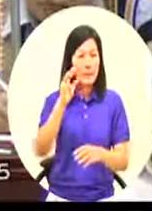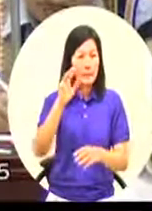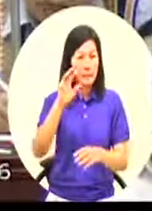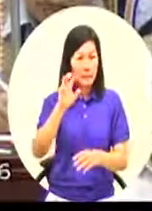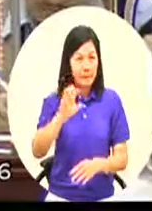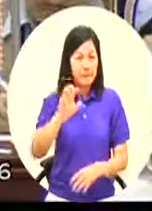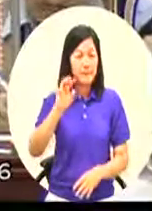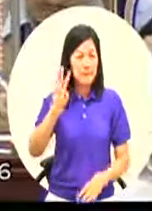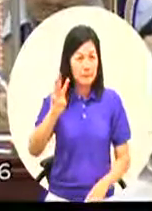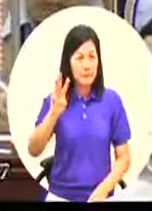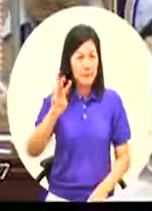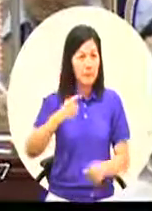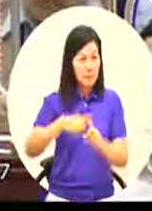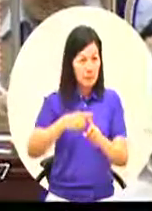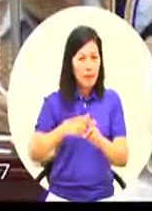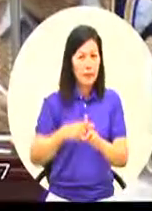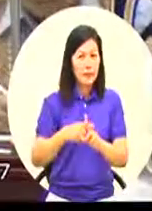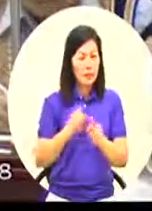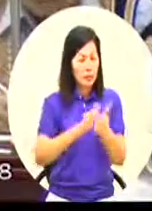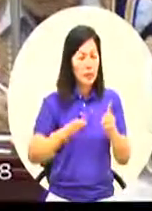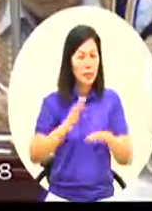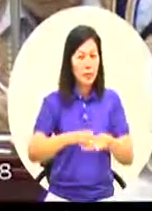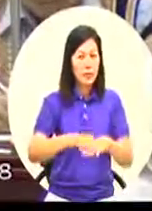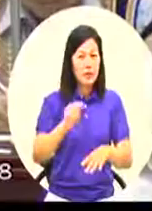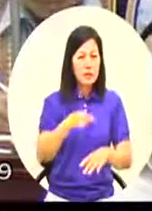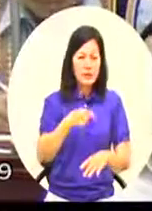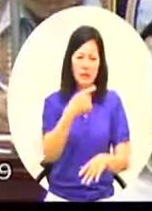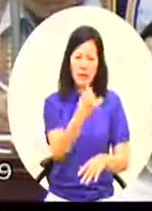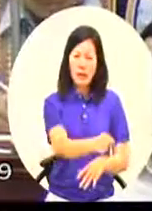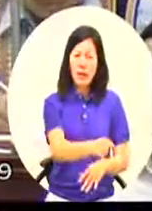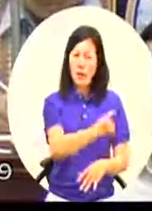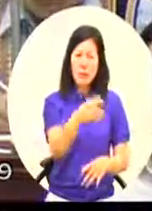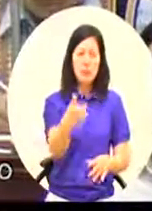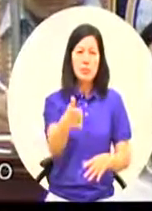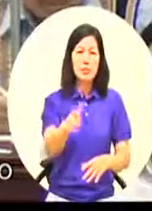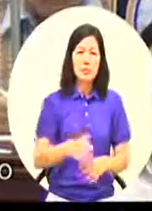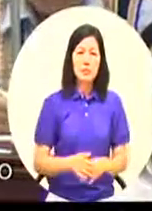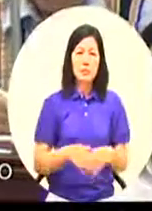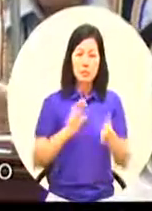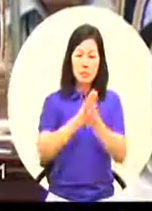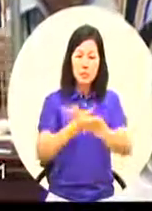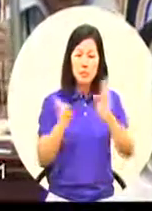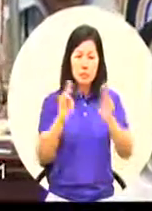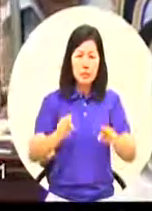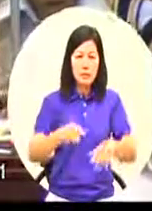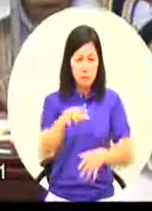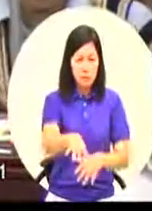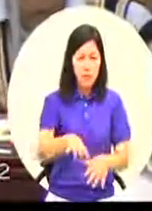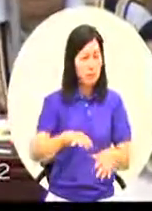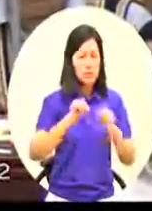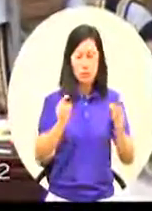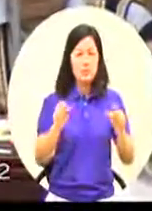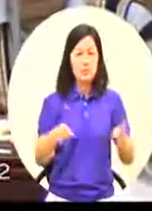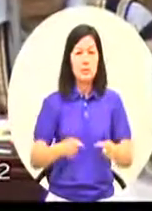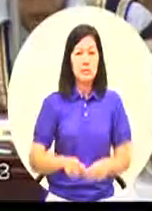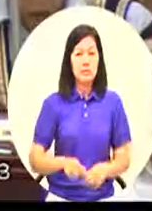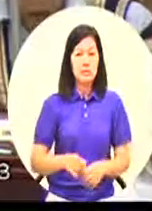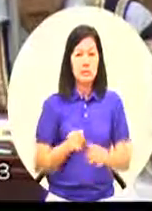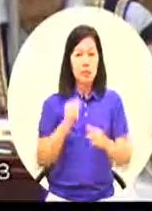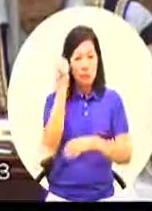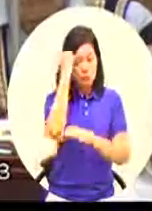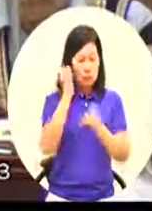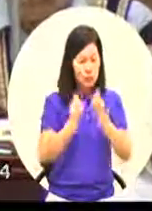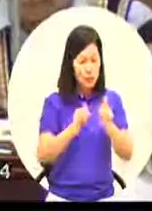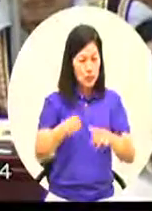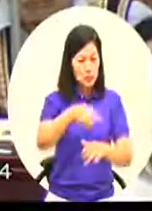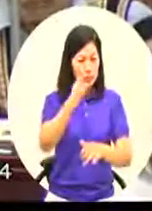下，怎么会是邪恶性设施呢？它根本跟变电所是完全不一样的啊！所以民众的误解部分，我们也持